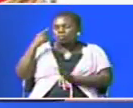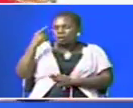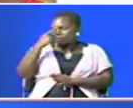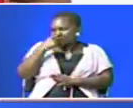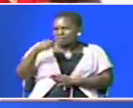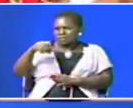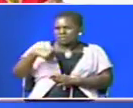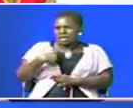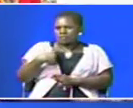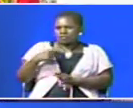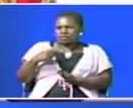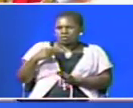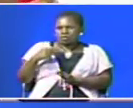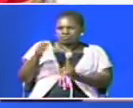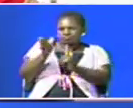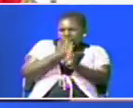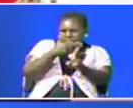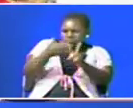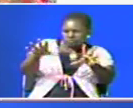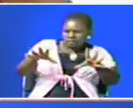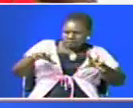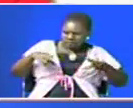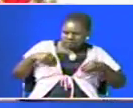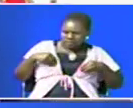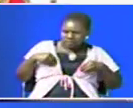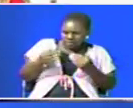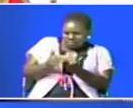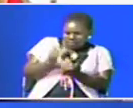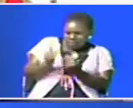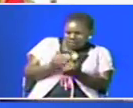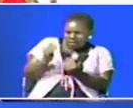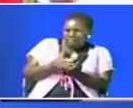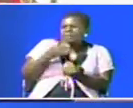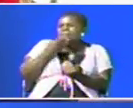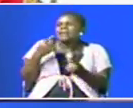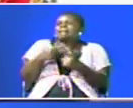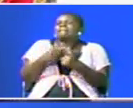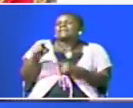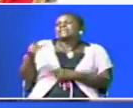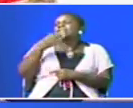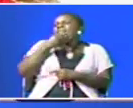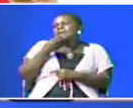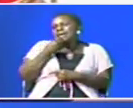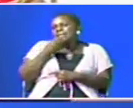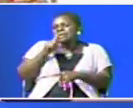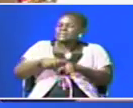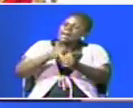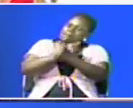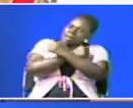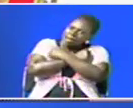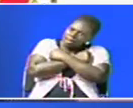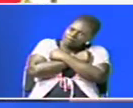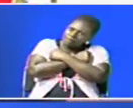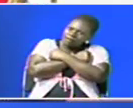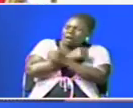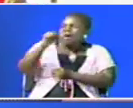na sisi tukaoneshwa kwa kukutongozwa na kukubali kudekezea waume wetu. Lakini nyinyi waume pia mkipendwa, basi pendeni,